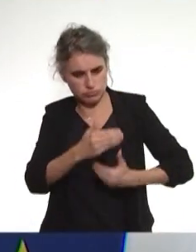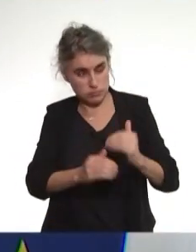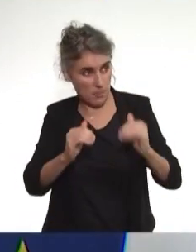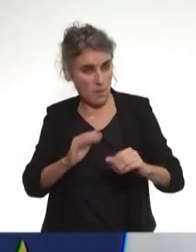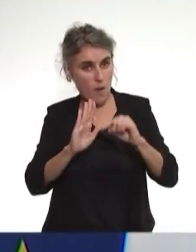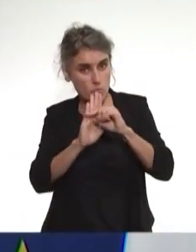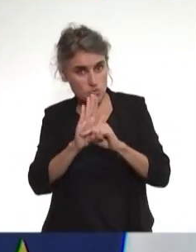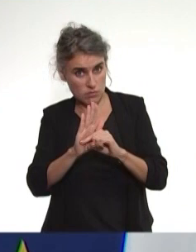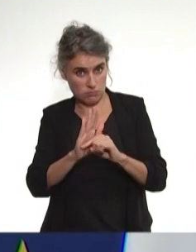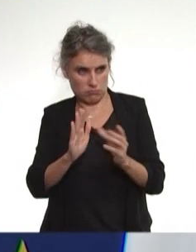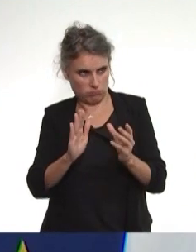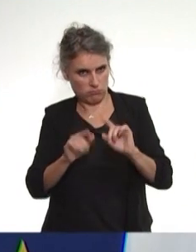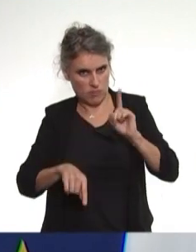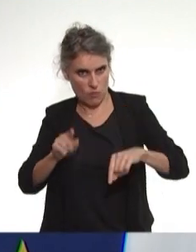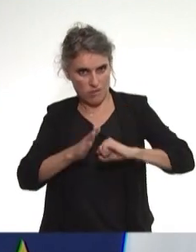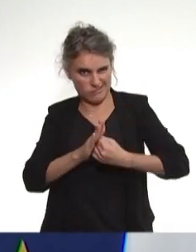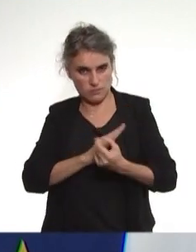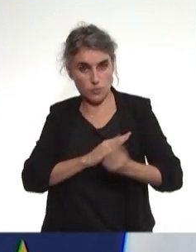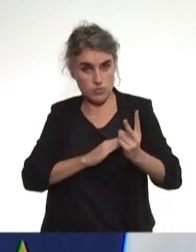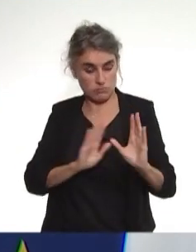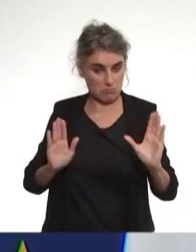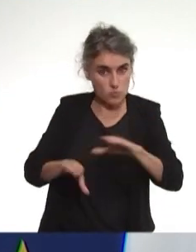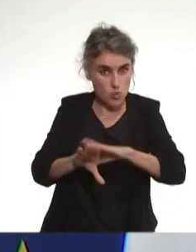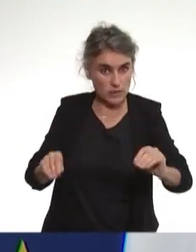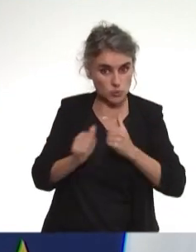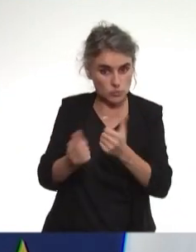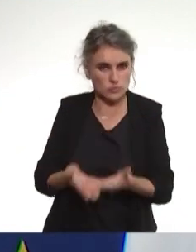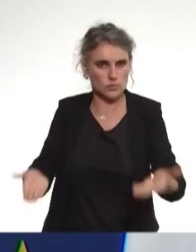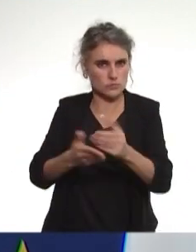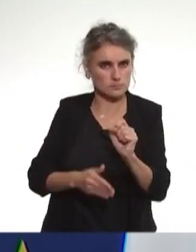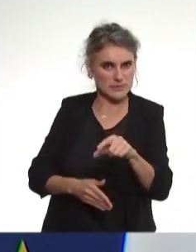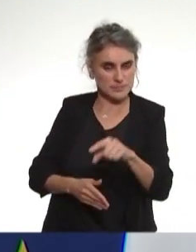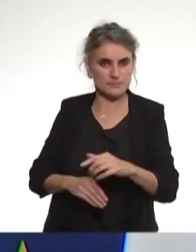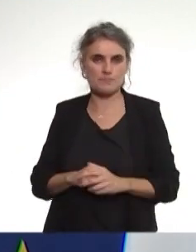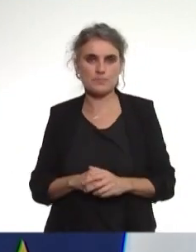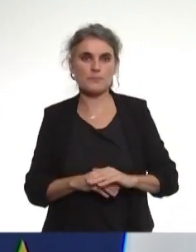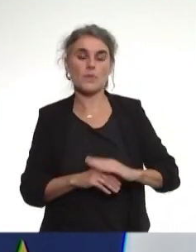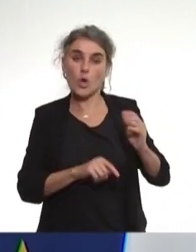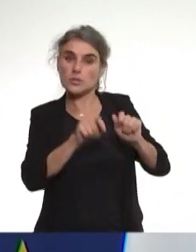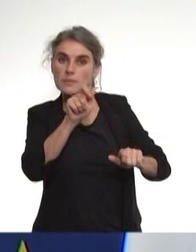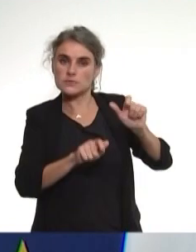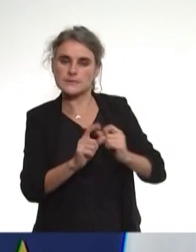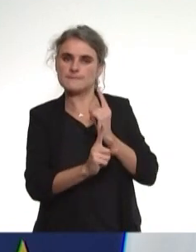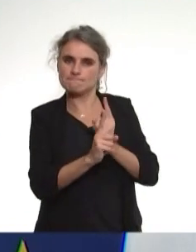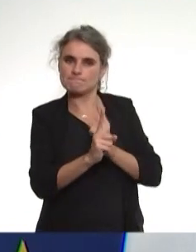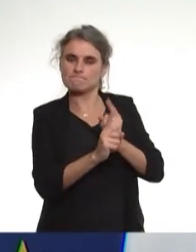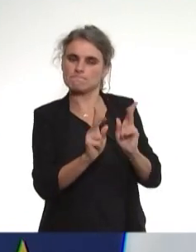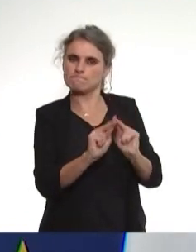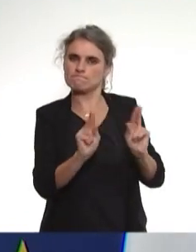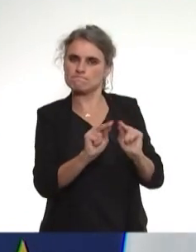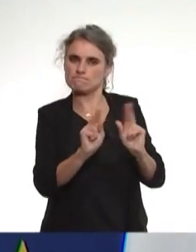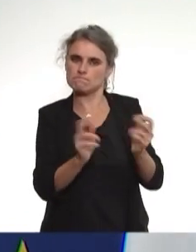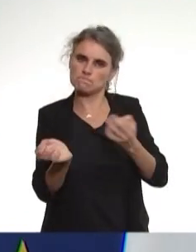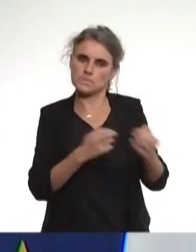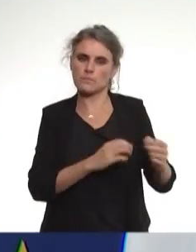en prenant localement des mesures pour freiner davantage la situation la diffusion du virus pour d'autres il ya un travail d'explication qu'il faut reprendre régulièrement